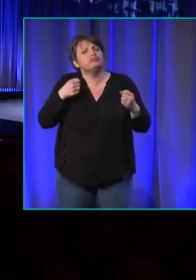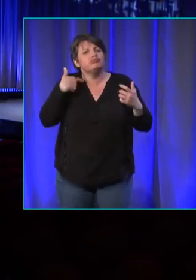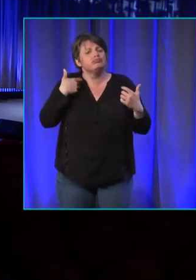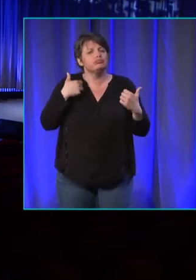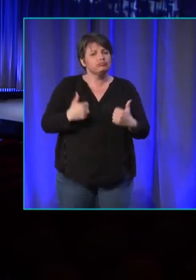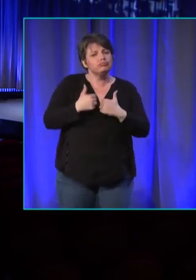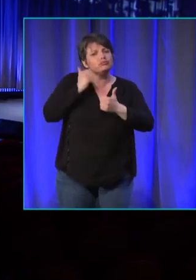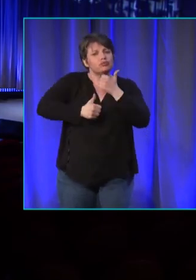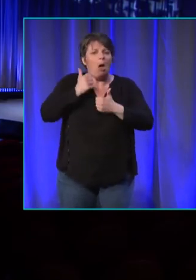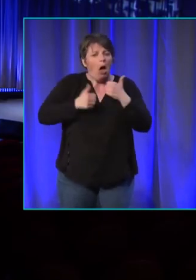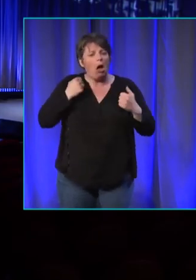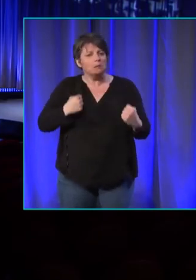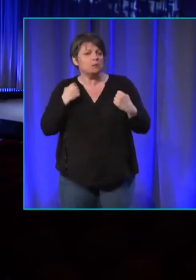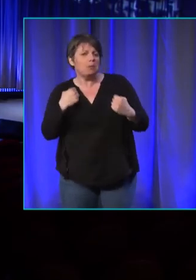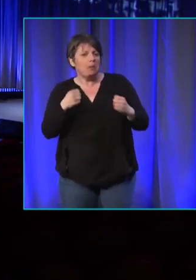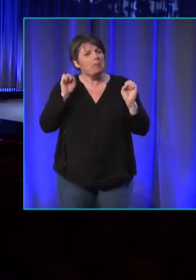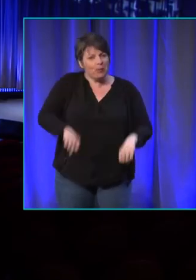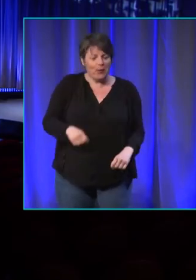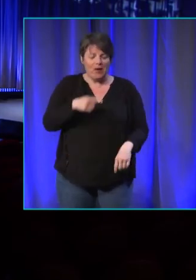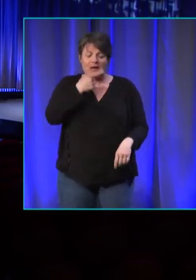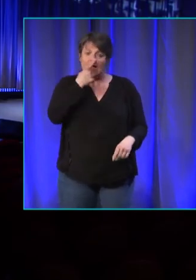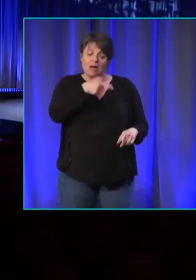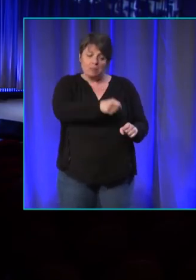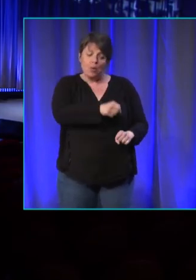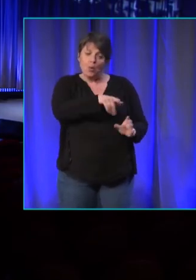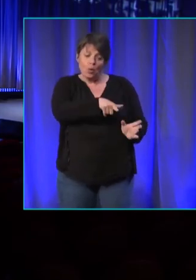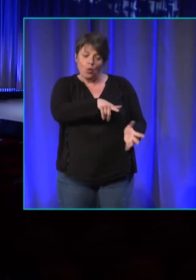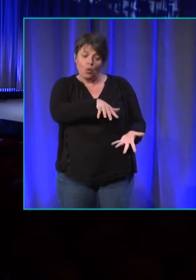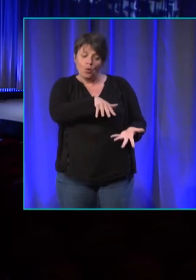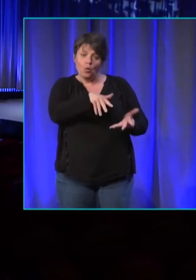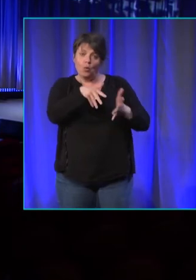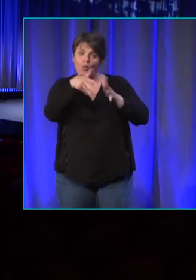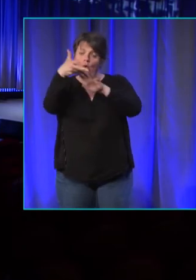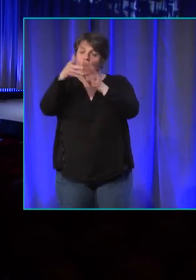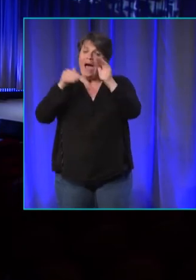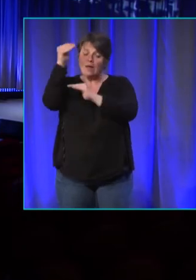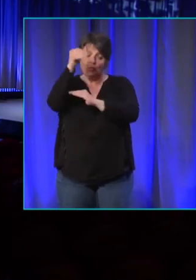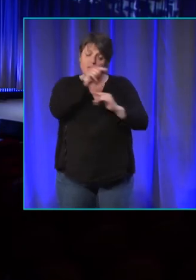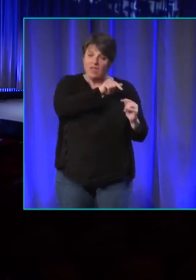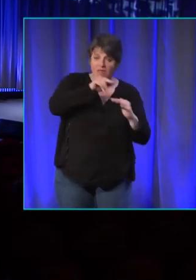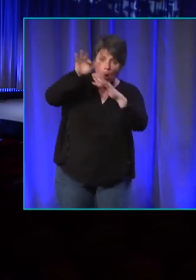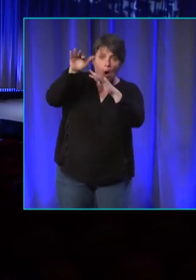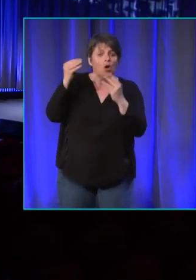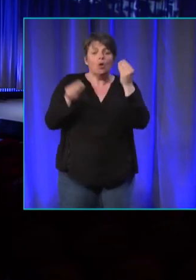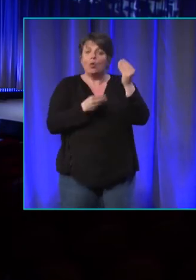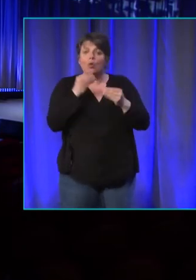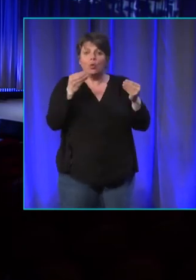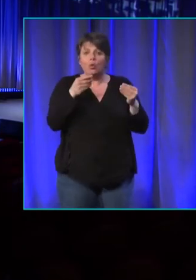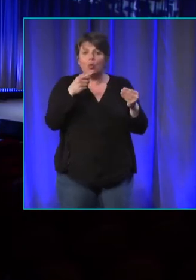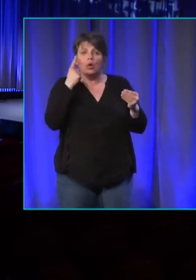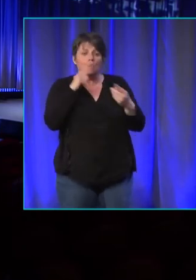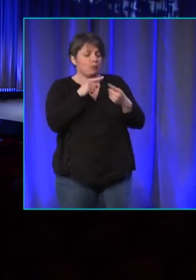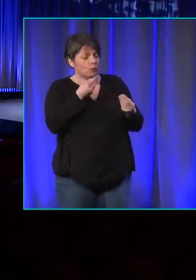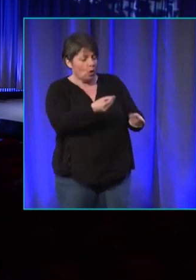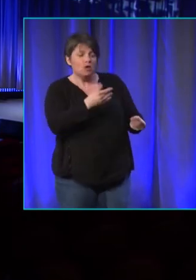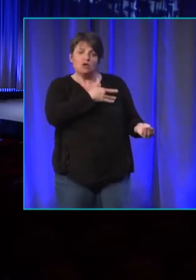conditionner la performance sportive pour un athlète à l'âge adulte, ou alors avoir un peu un effet protecteur sur la